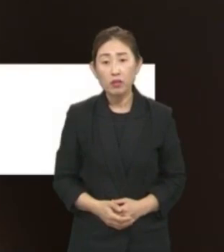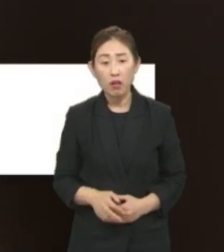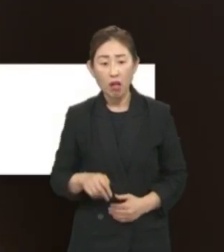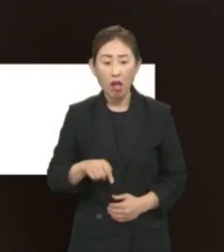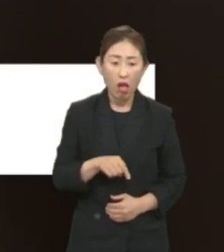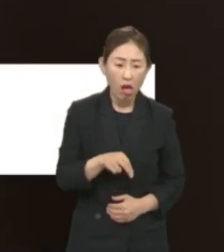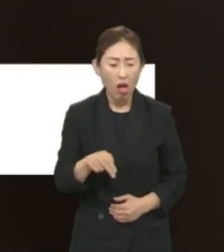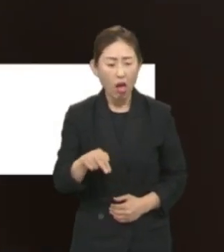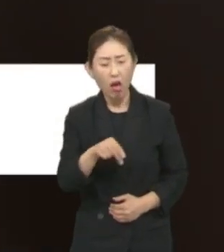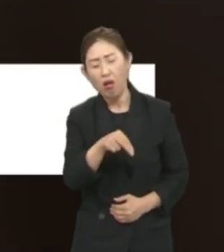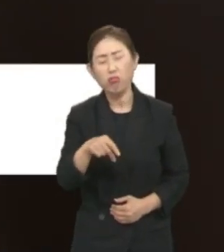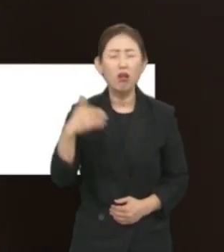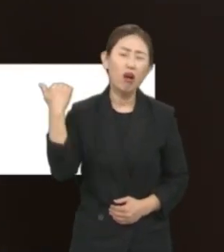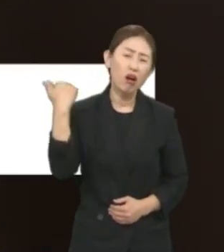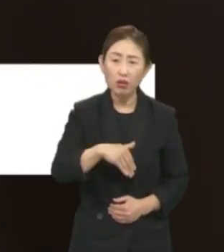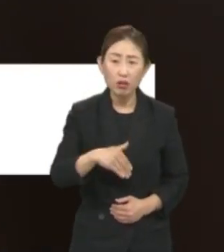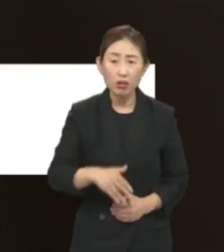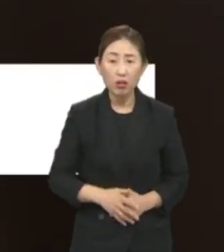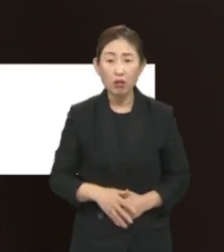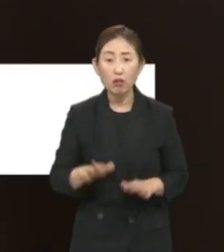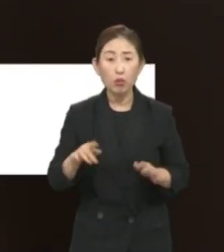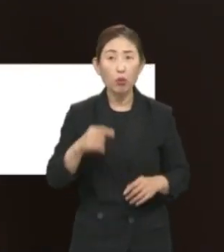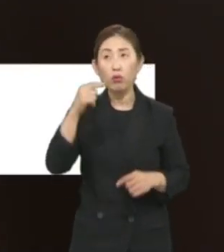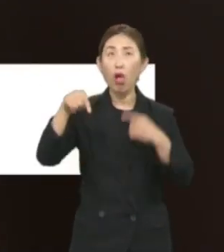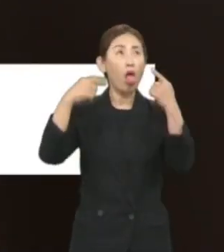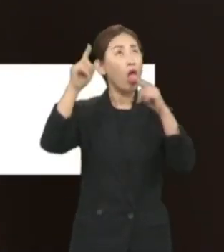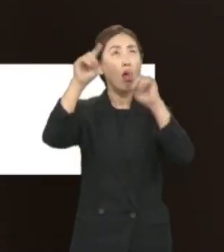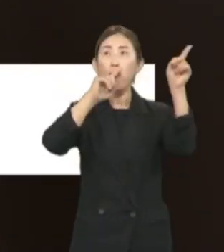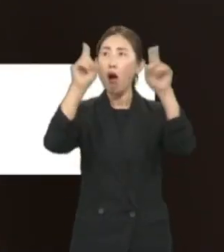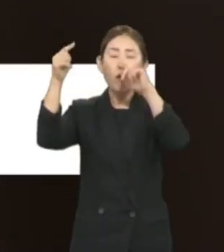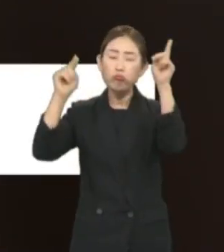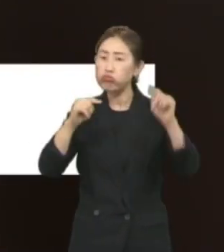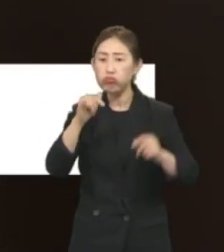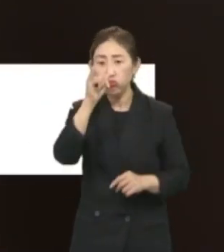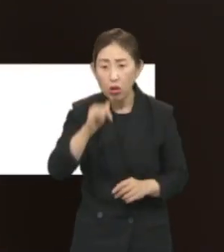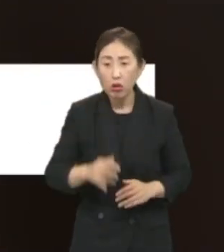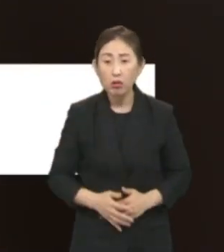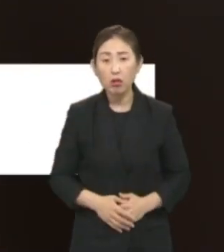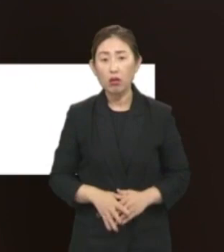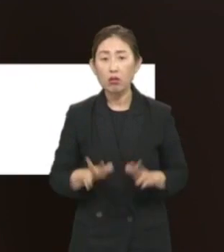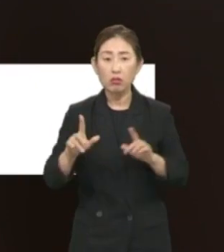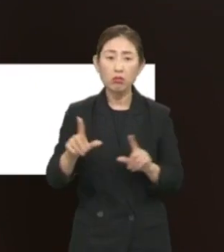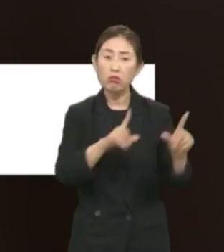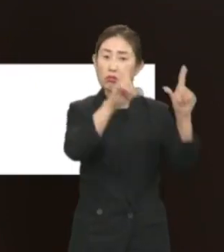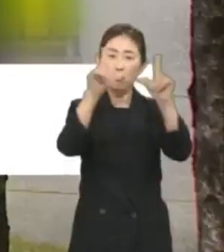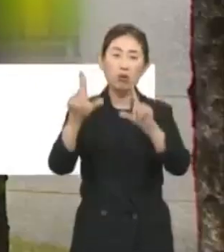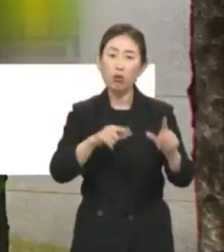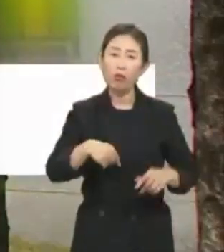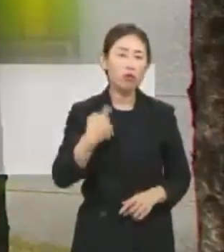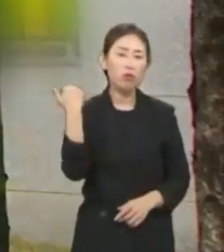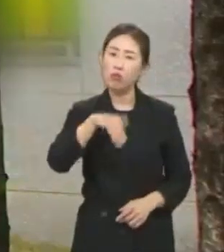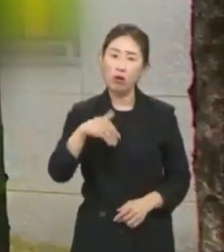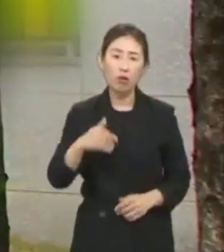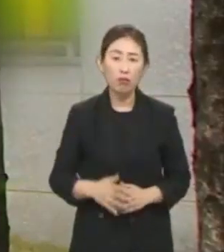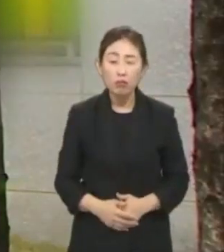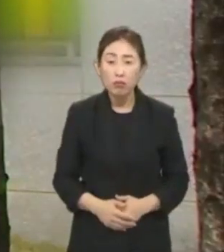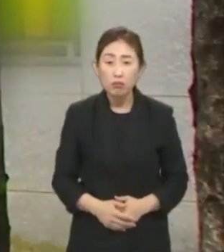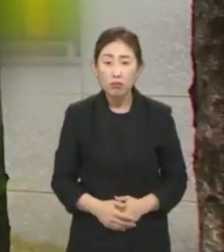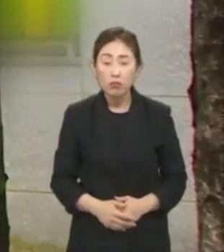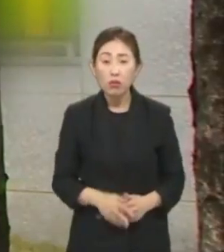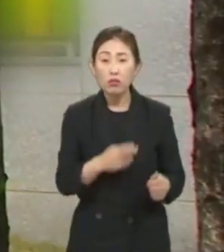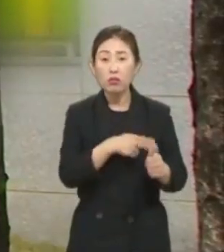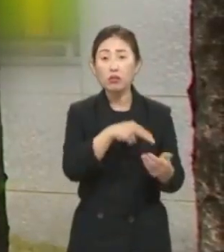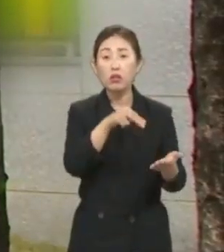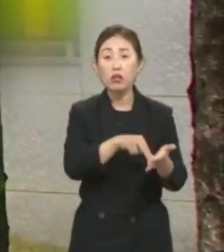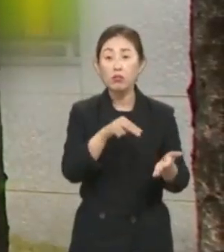못 걸으시고 그리고 이렇게 막 계속 횡설수설 하신다고도 하시고 그래서 일상생활이 되게 불가하시다고. 피해 교사 측은